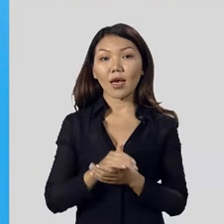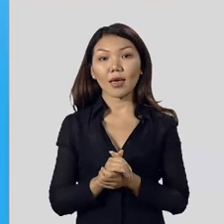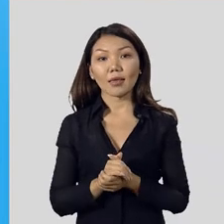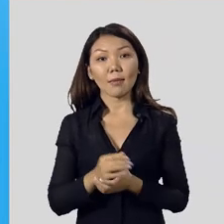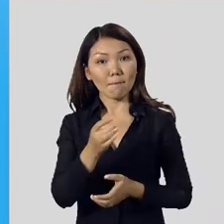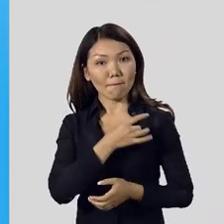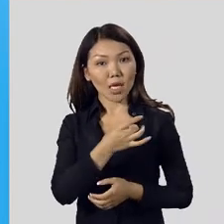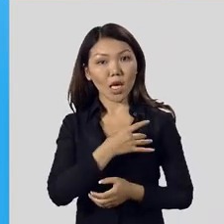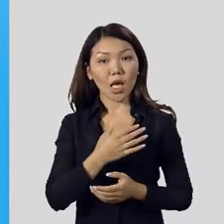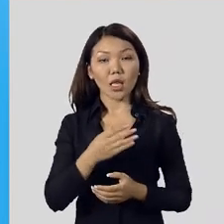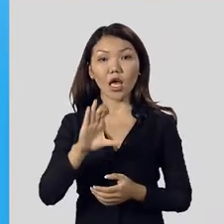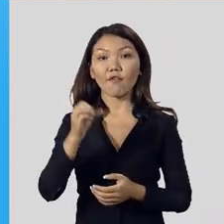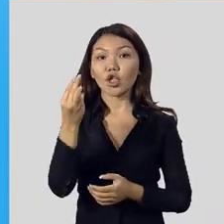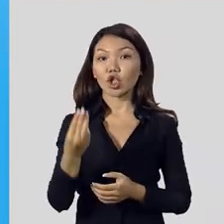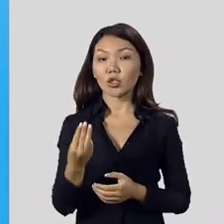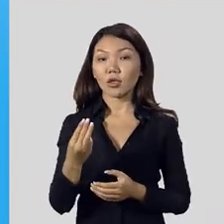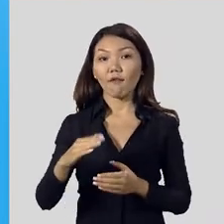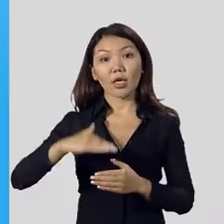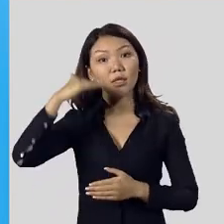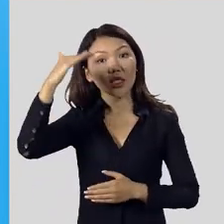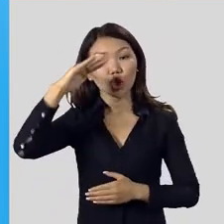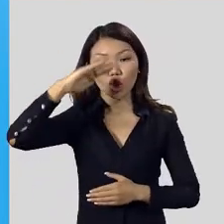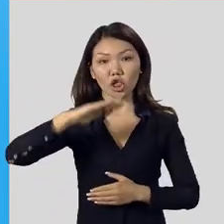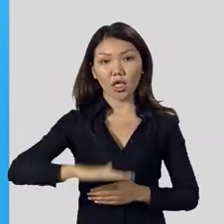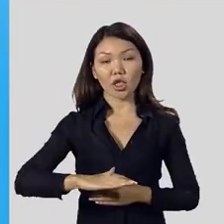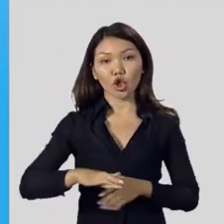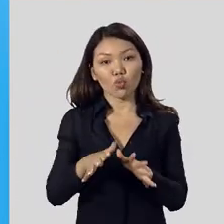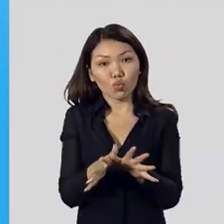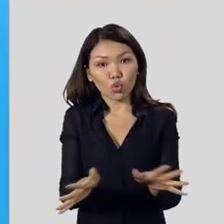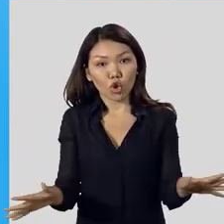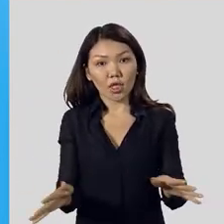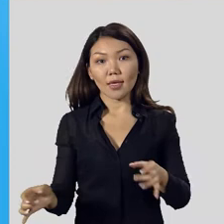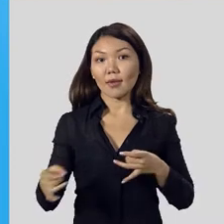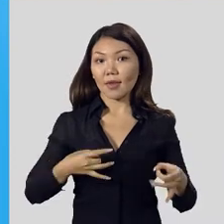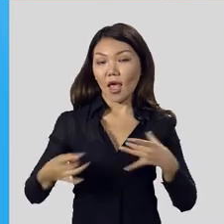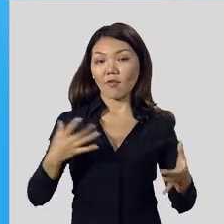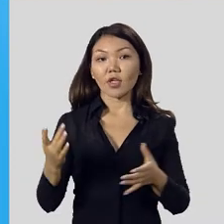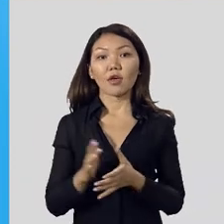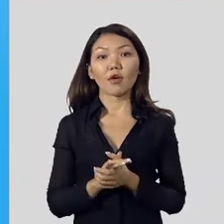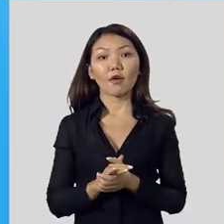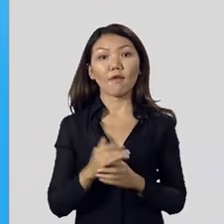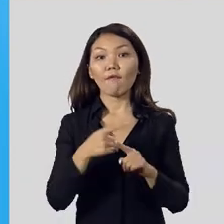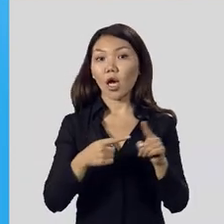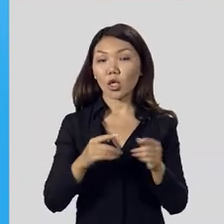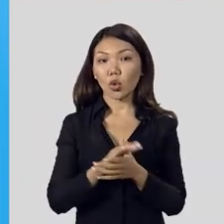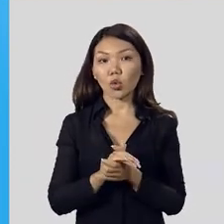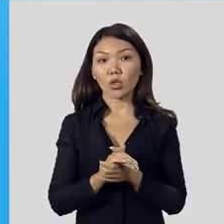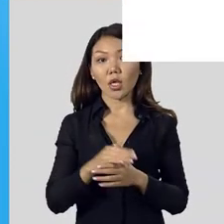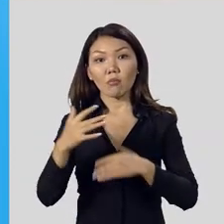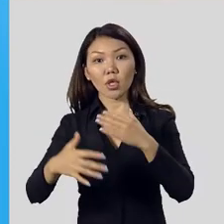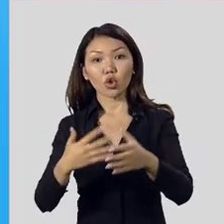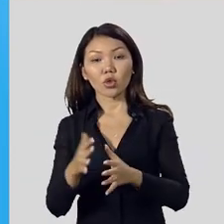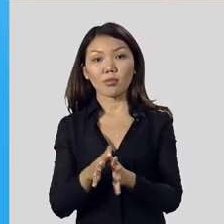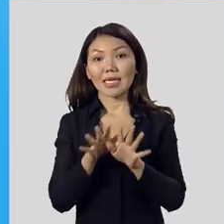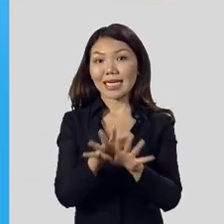вещество, восходящие и нисходящие пучки нервных волокон. Между ними рассеяны скопления